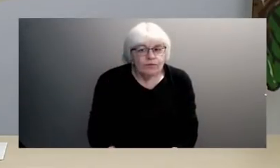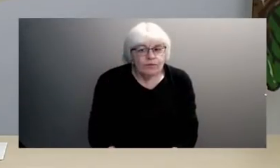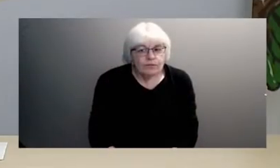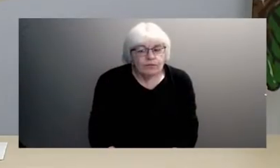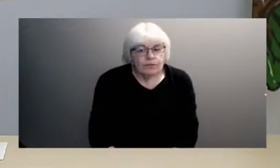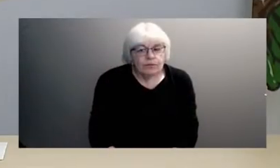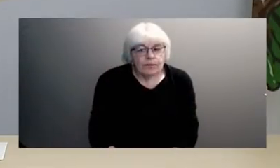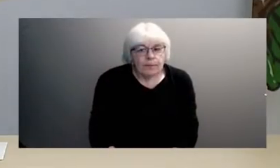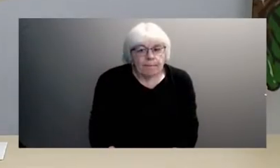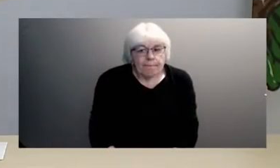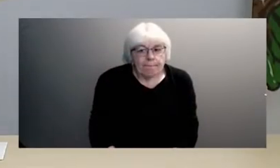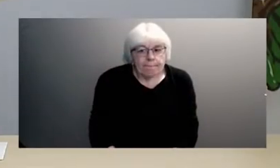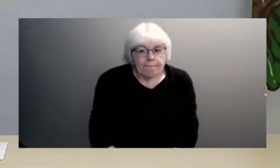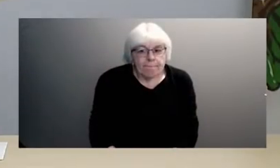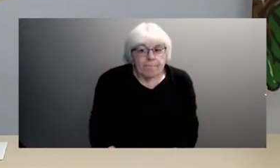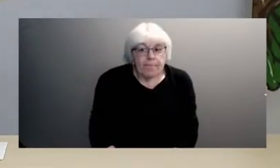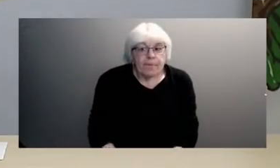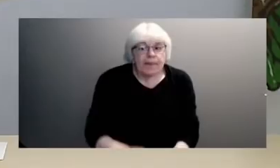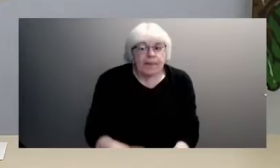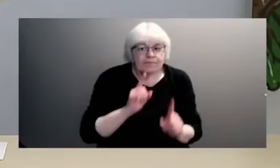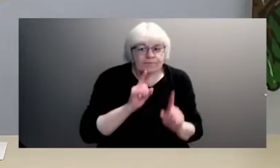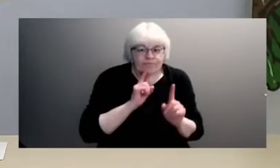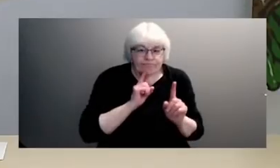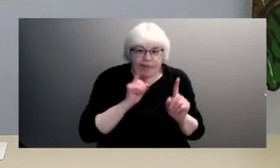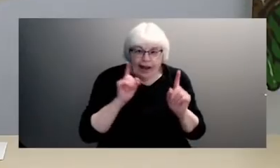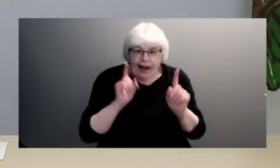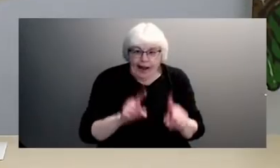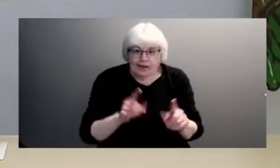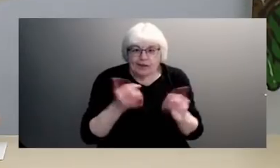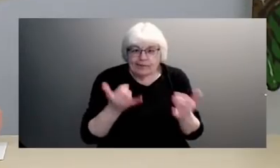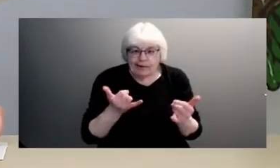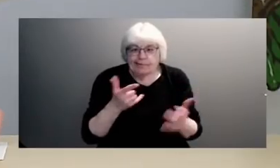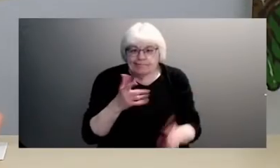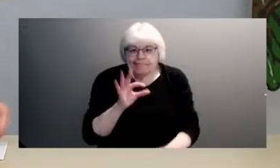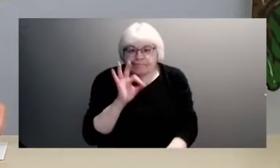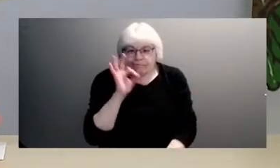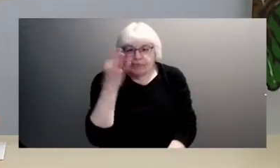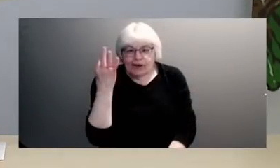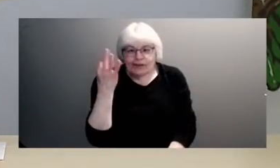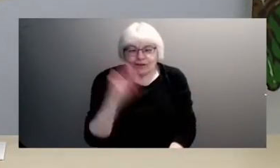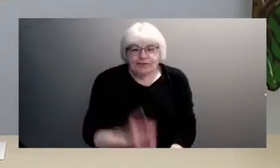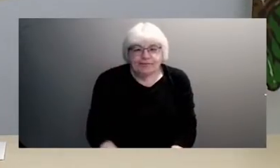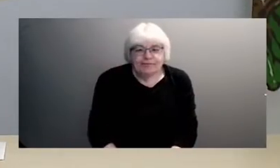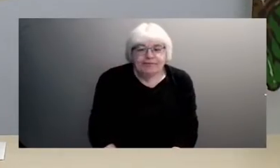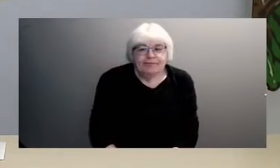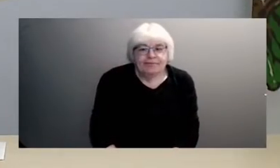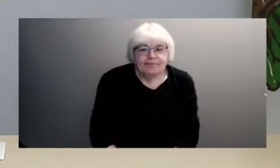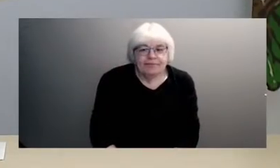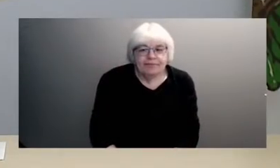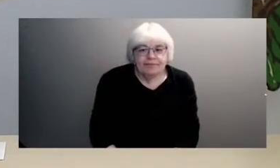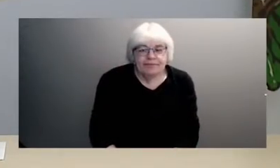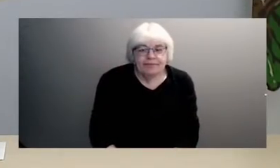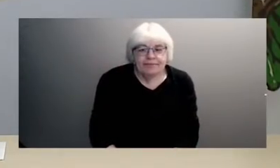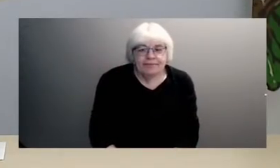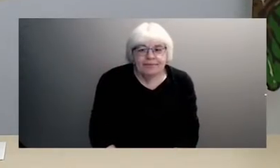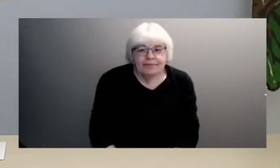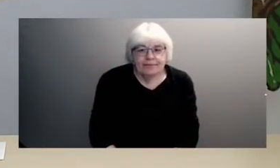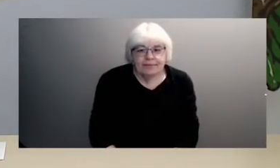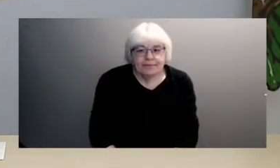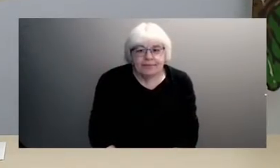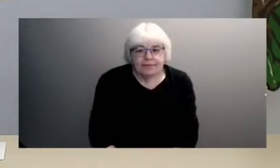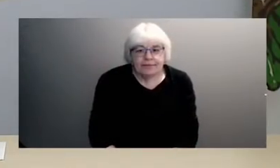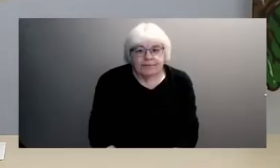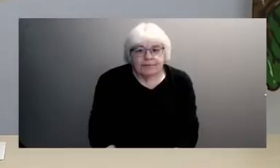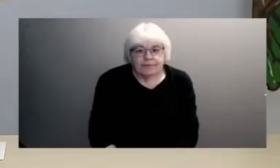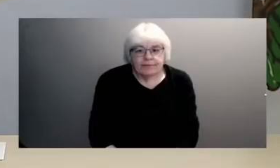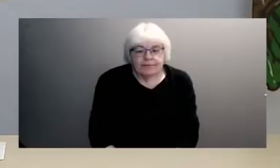On a à ce moment plus de 9000, je pense que c'est 9700 personnes qui ont reçu une dose, la